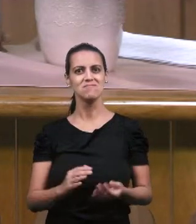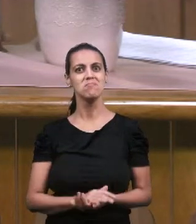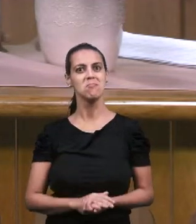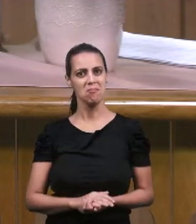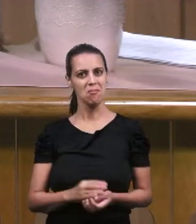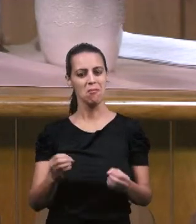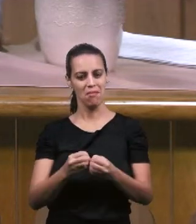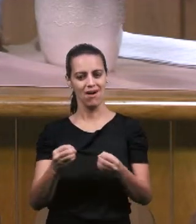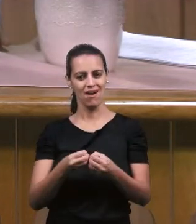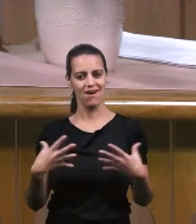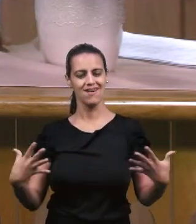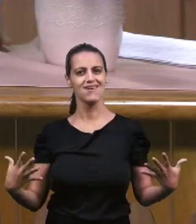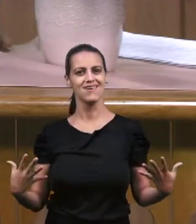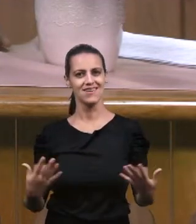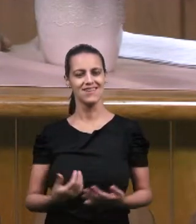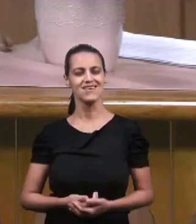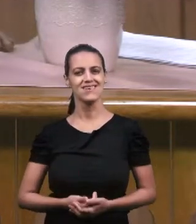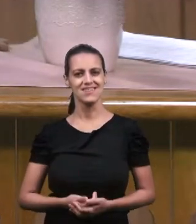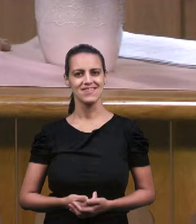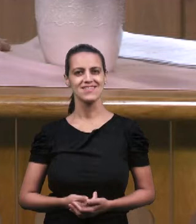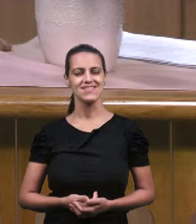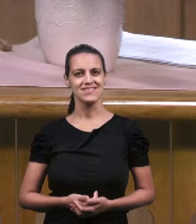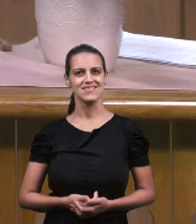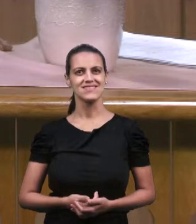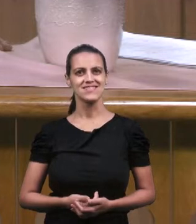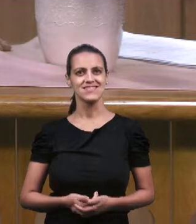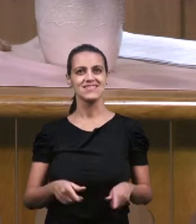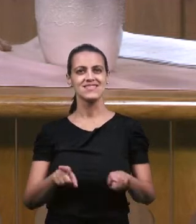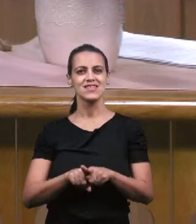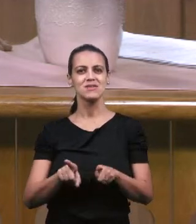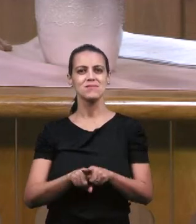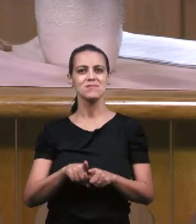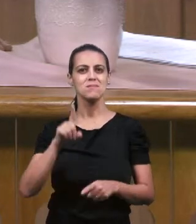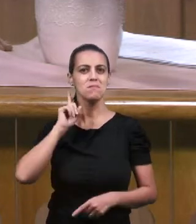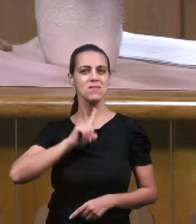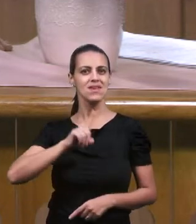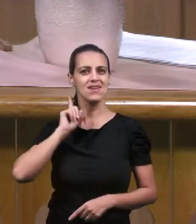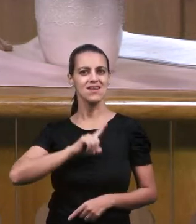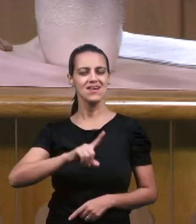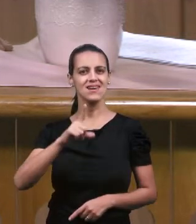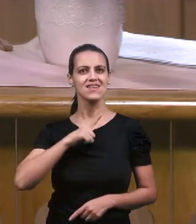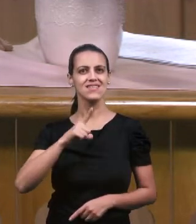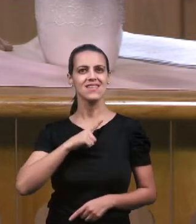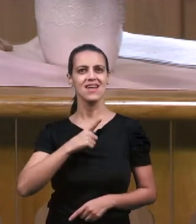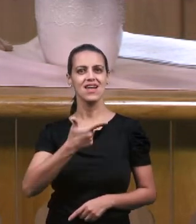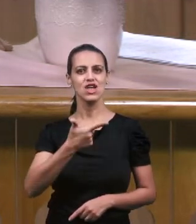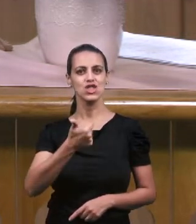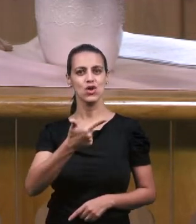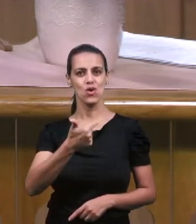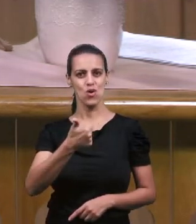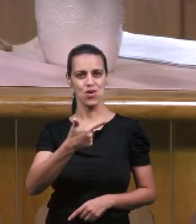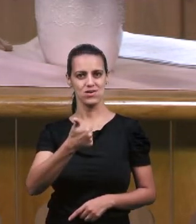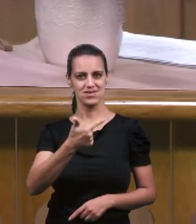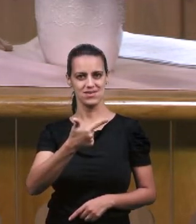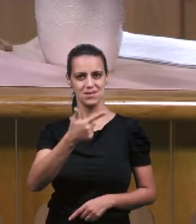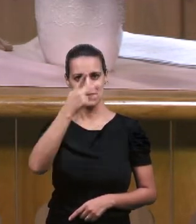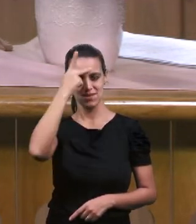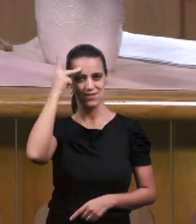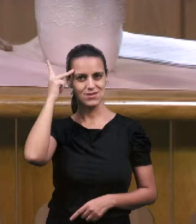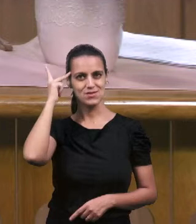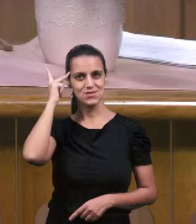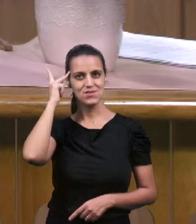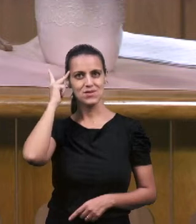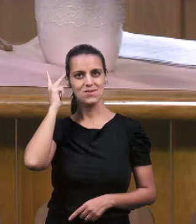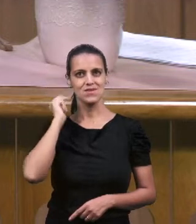participations. Je pense que nous sommes dans une œuvre de merveille. Mais Minas Gerais est apparu